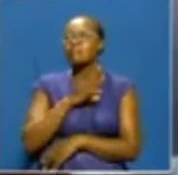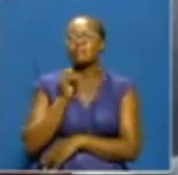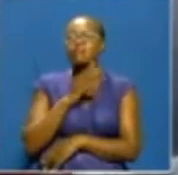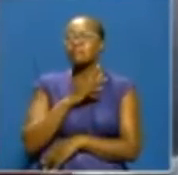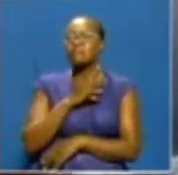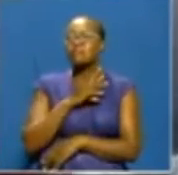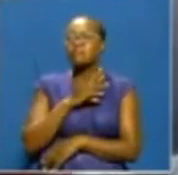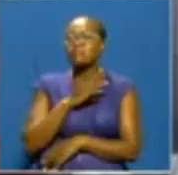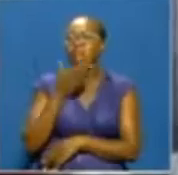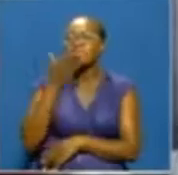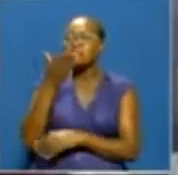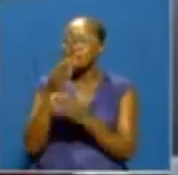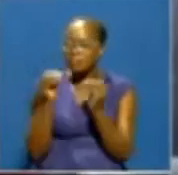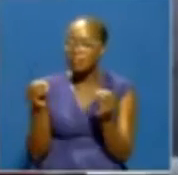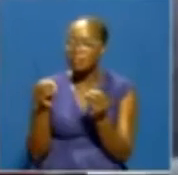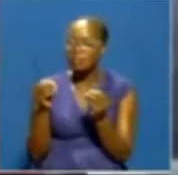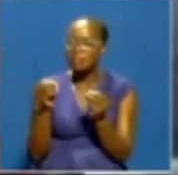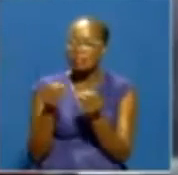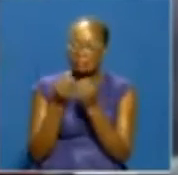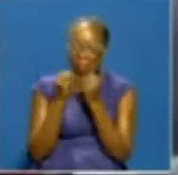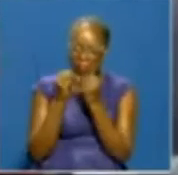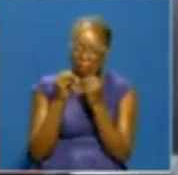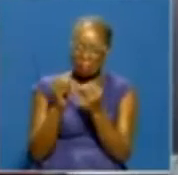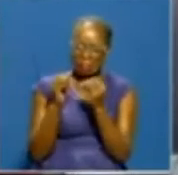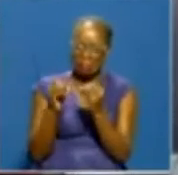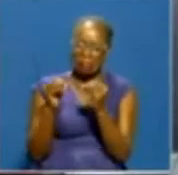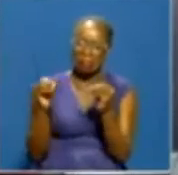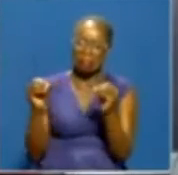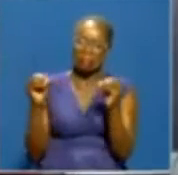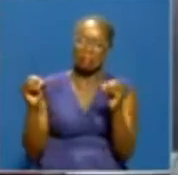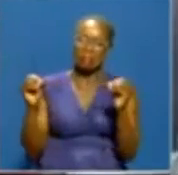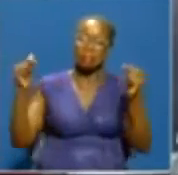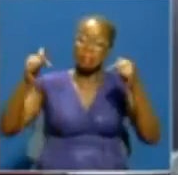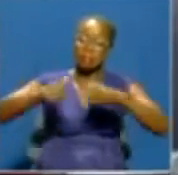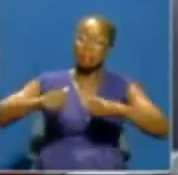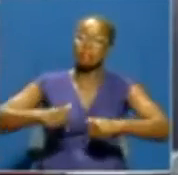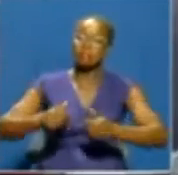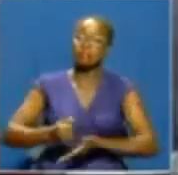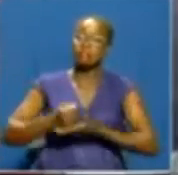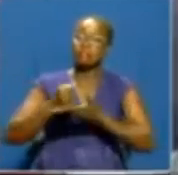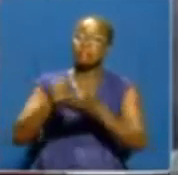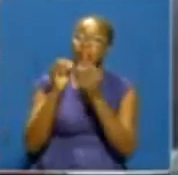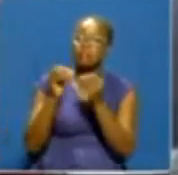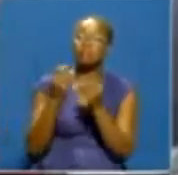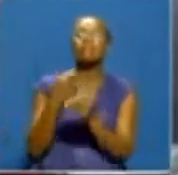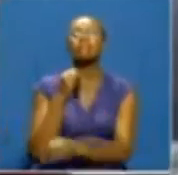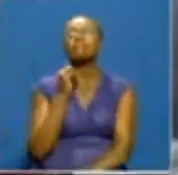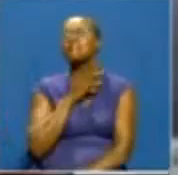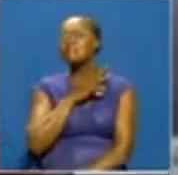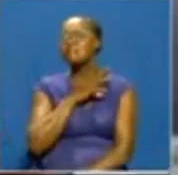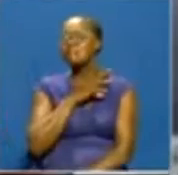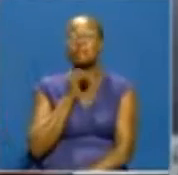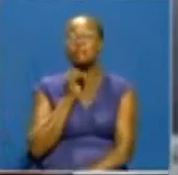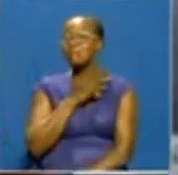hakuna hands tulipata. Ilikuwa ni nil mpaka leo. Hakuna venye tulisaidika, na sisi tumelalamika because tuko na